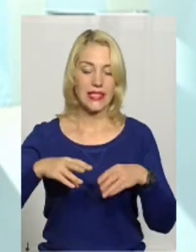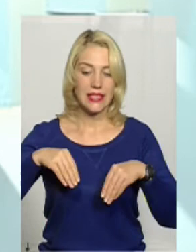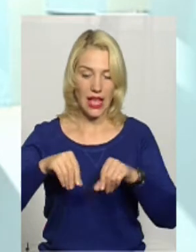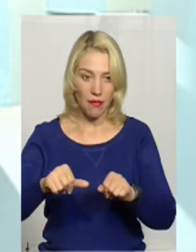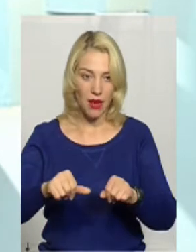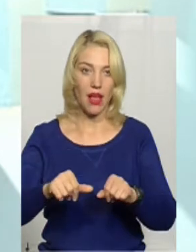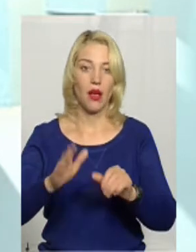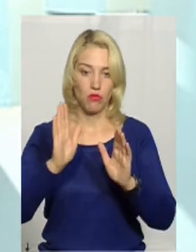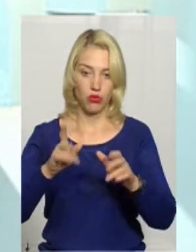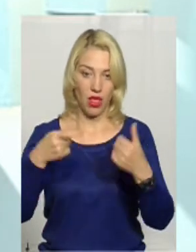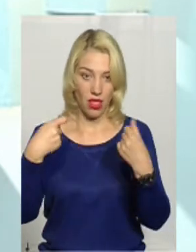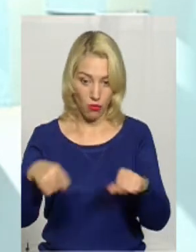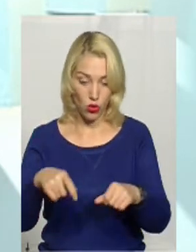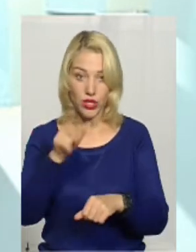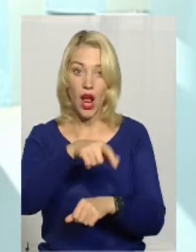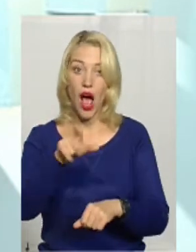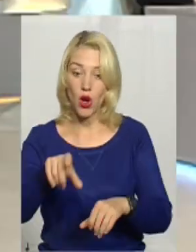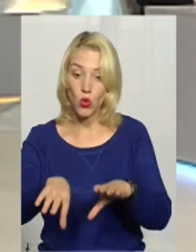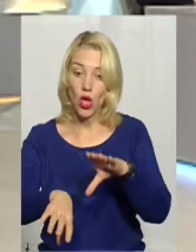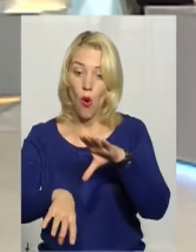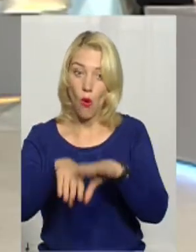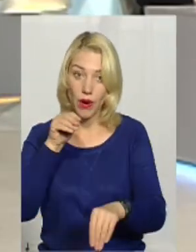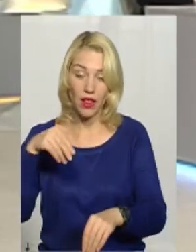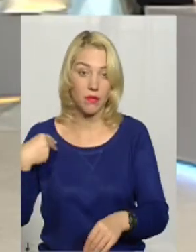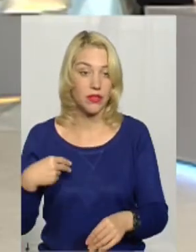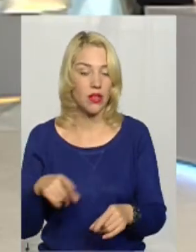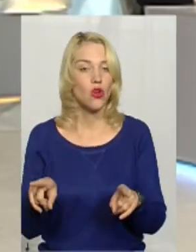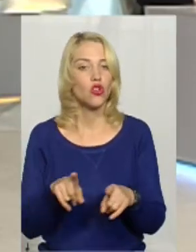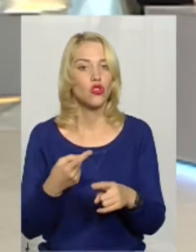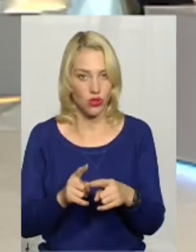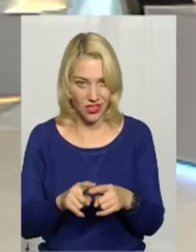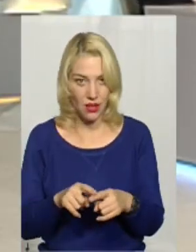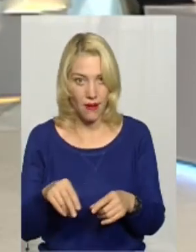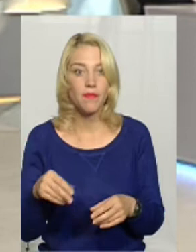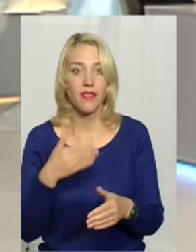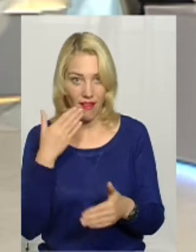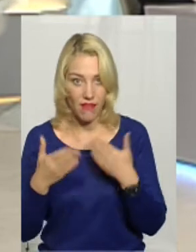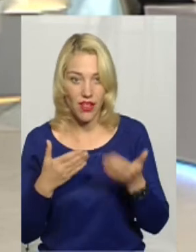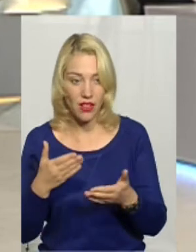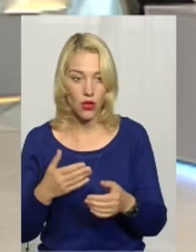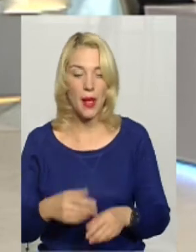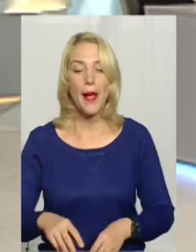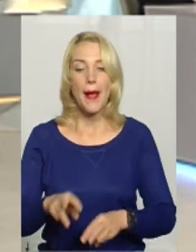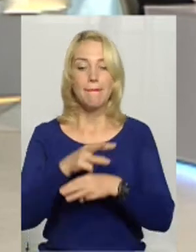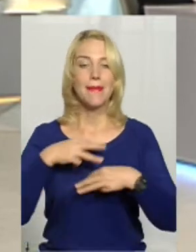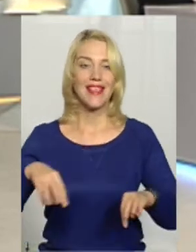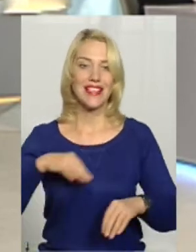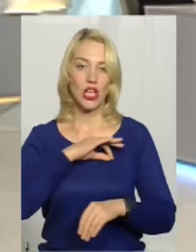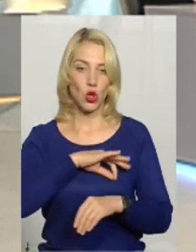І люди обрали президента. Так що це? Референдум? А от, дивіться, міністр юстиції каже, навіщо референдум, а ми